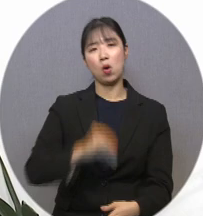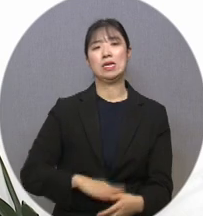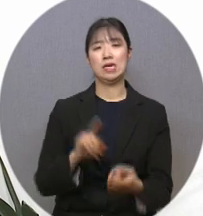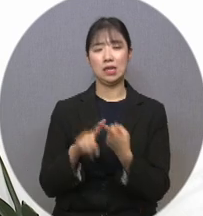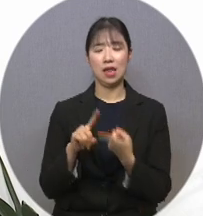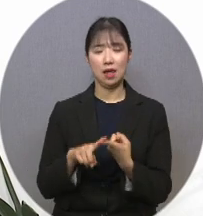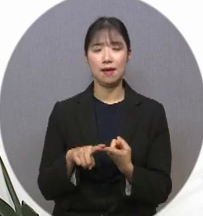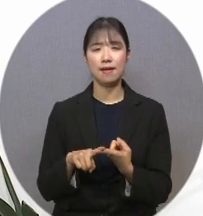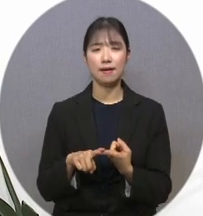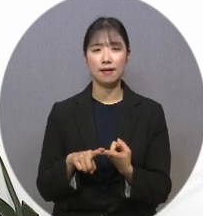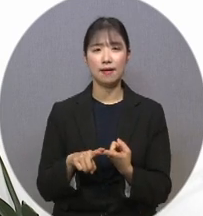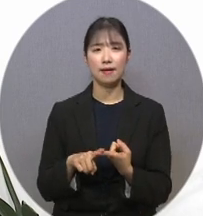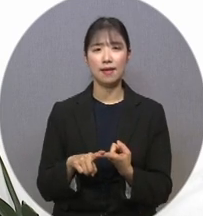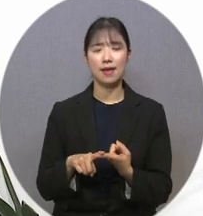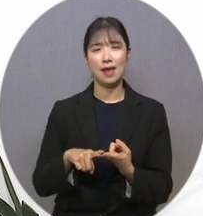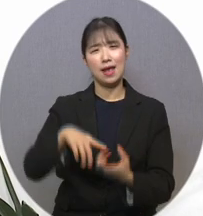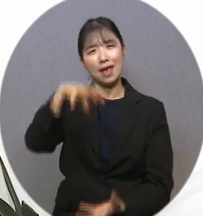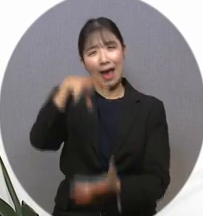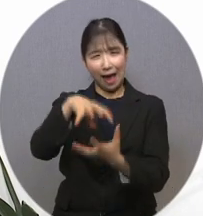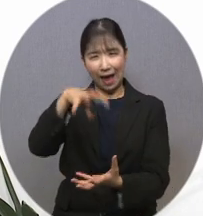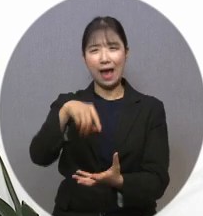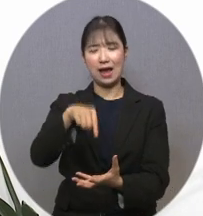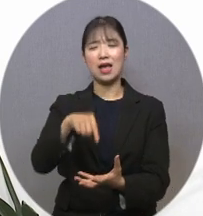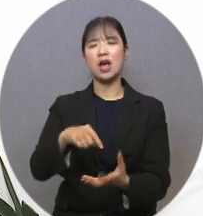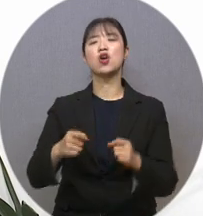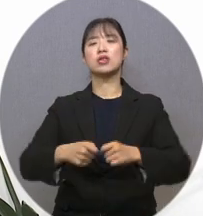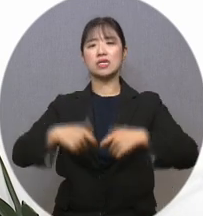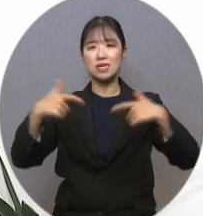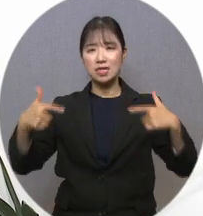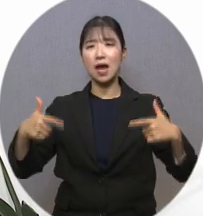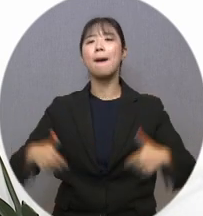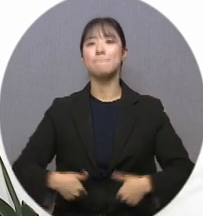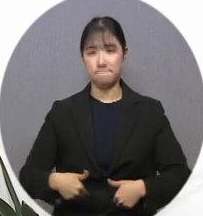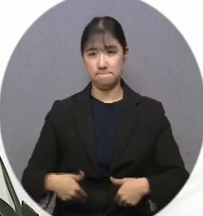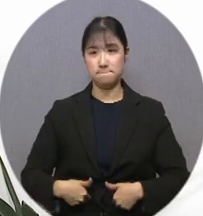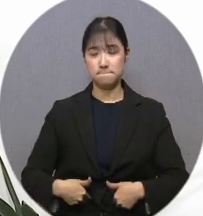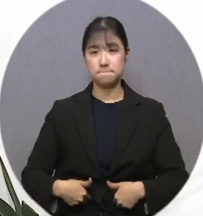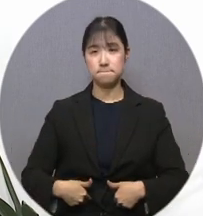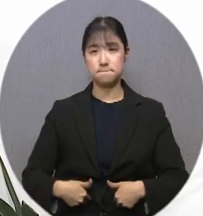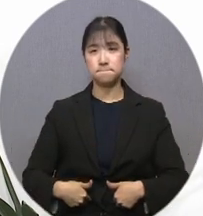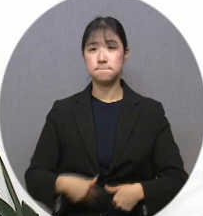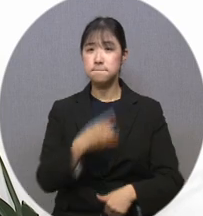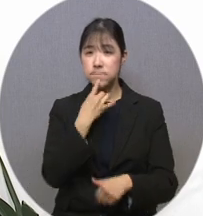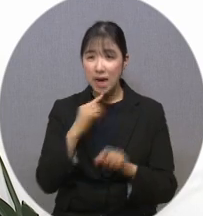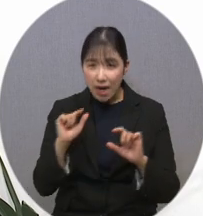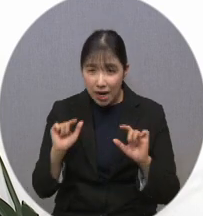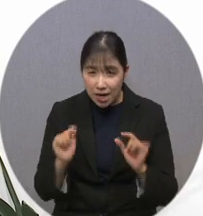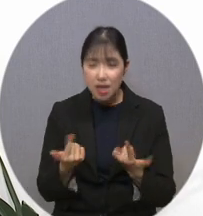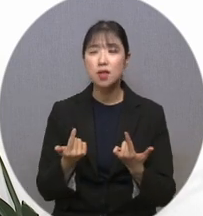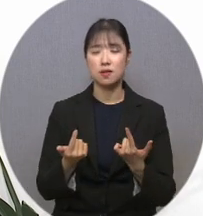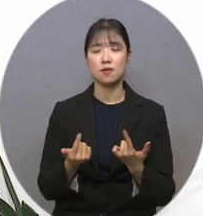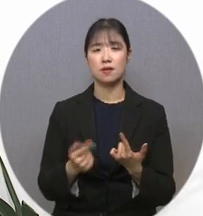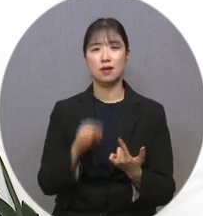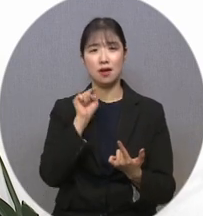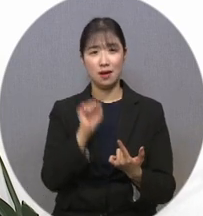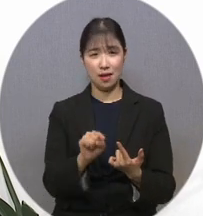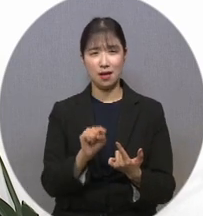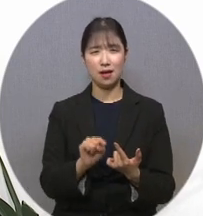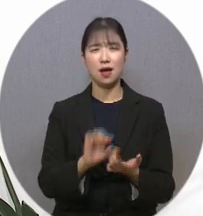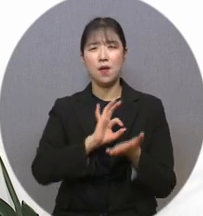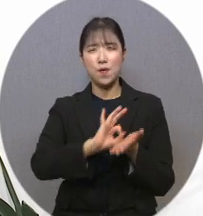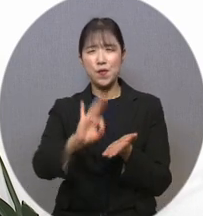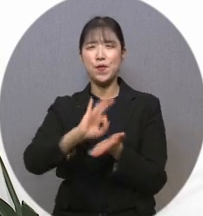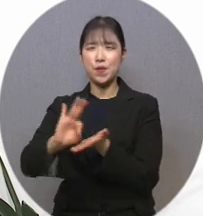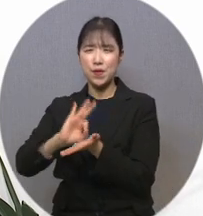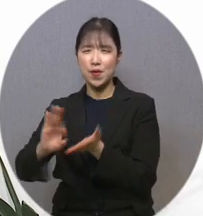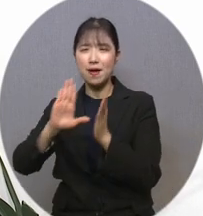대한 양을 전체적으로는 늘려야 되고, 획기적으로 뿐만 아니라 그에 대한 그 복지